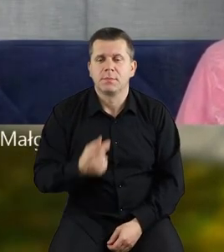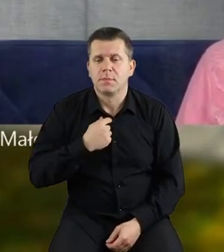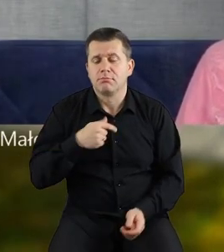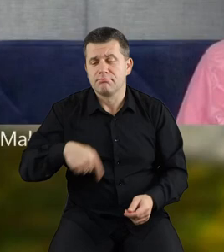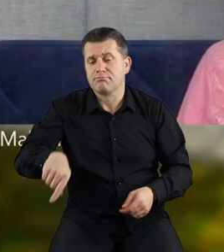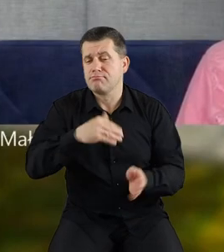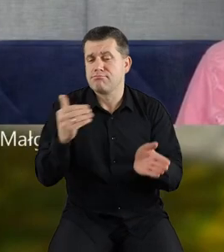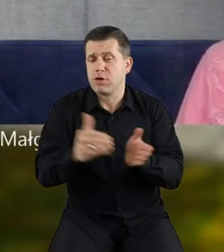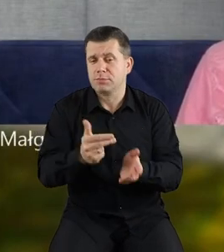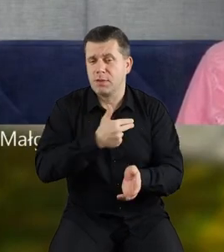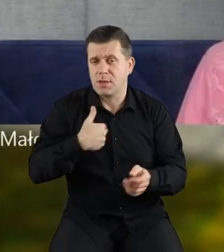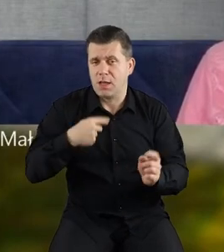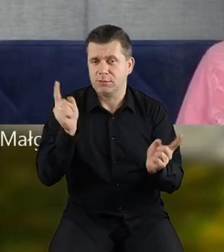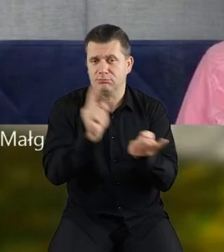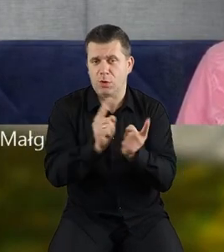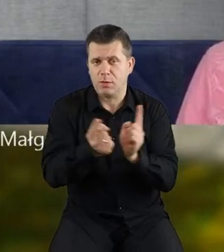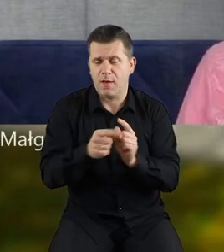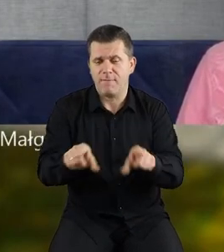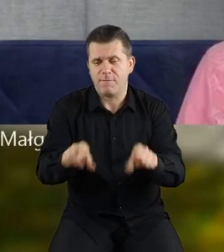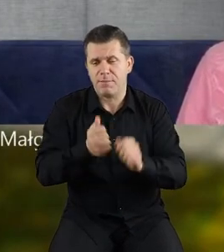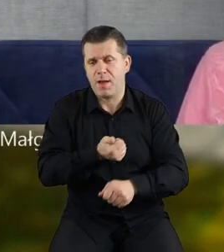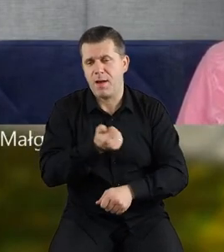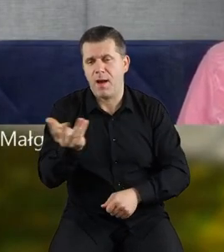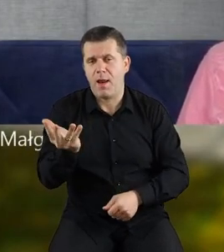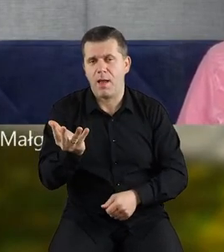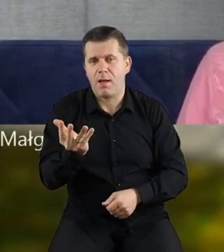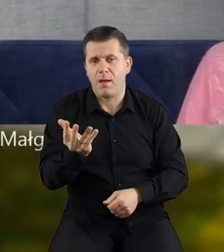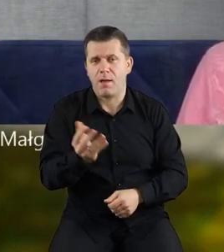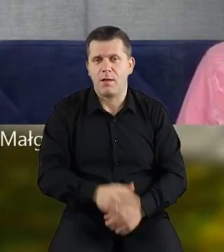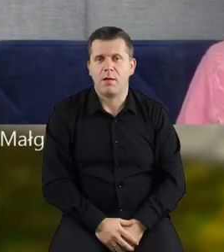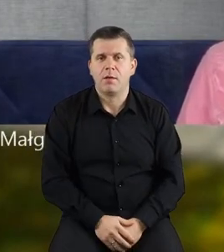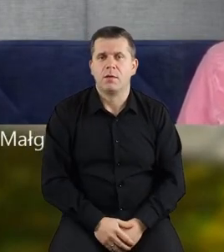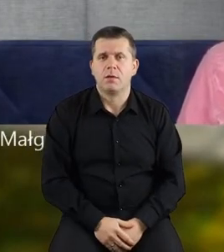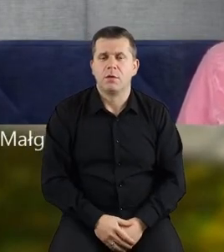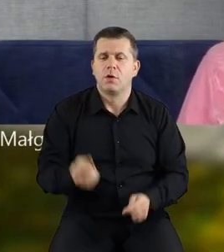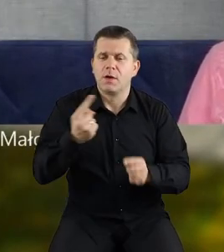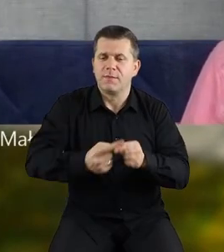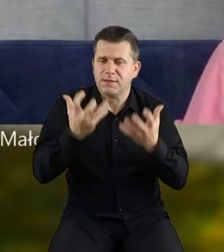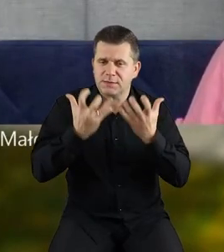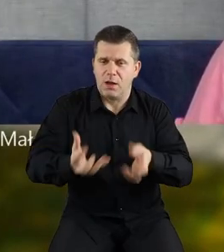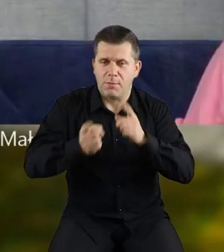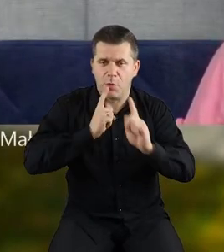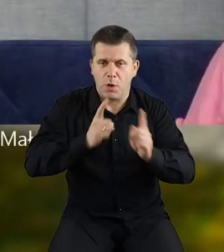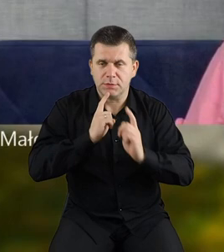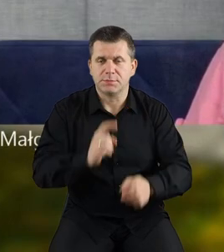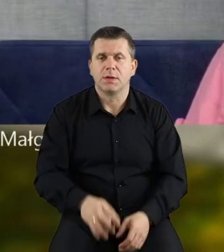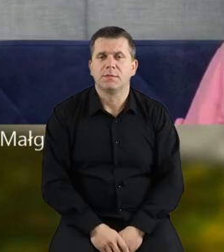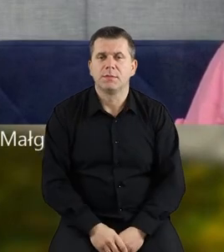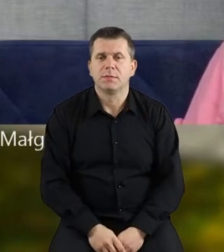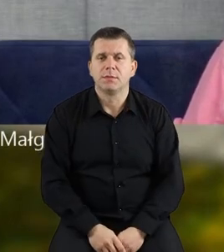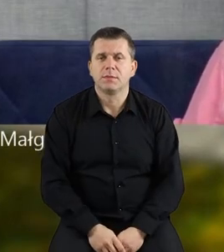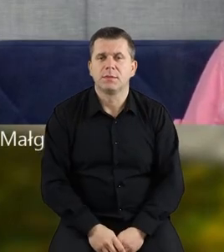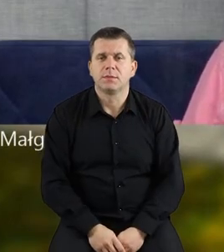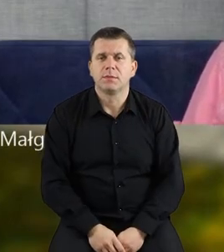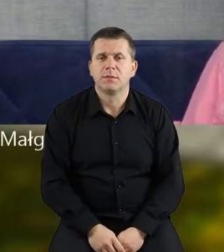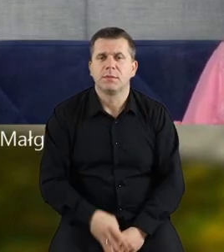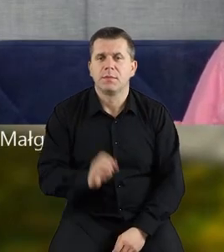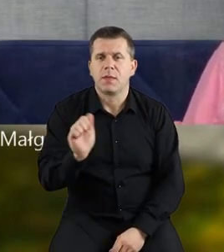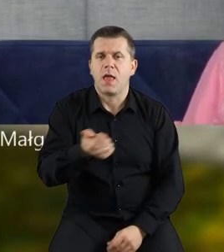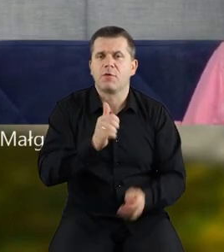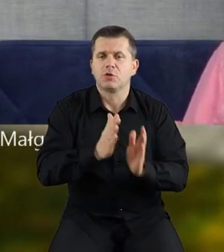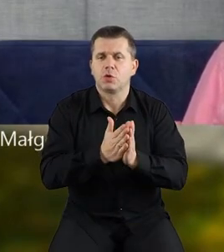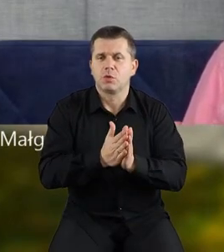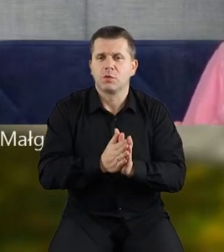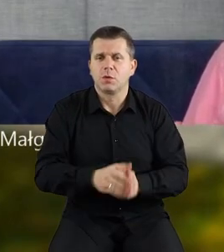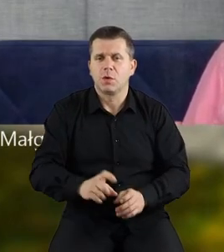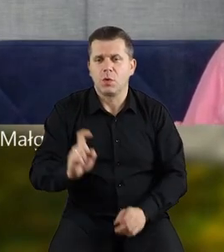ja na potrzeby naszego spotkania wybrałam kilka, o których chociaż chwilkę chciałam porozmawiać. Dla przeciwwagi